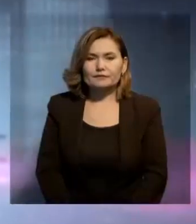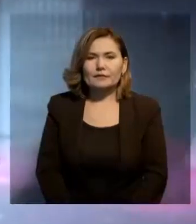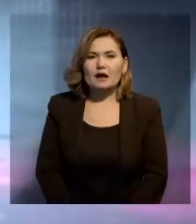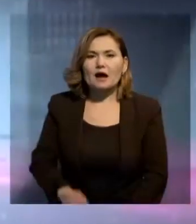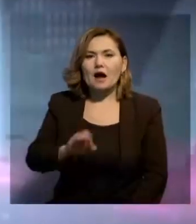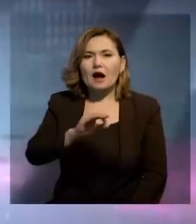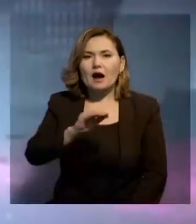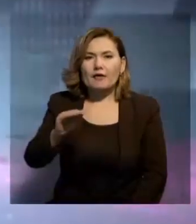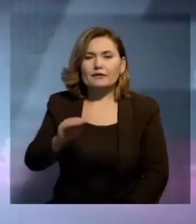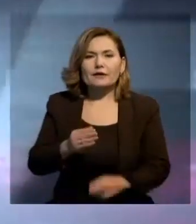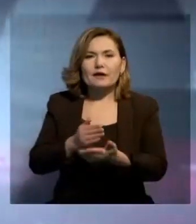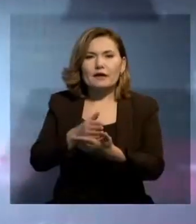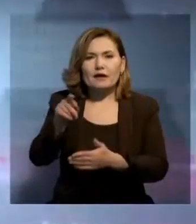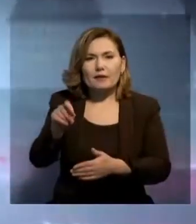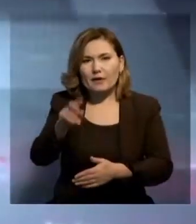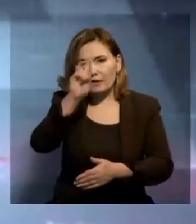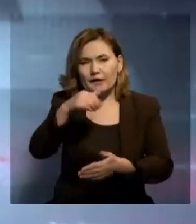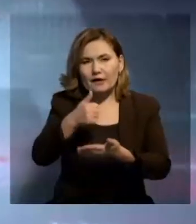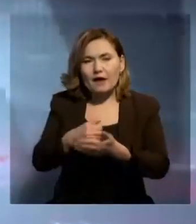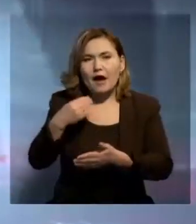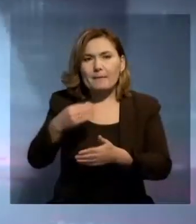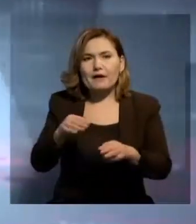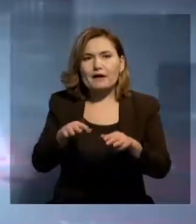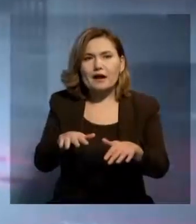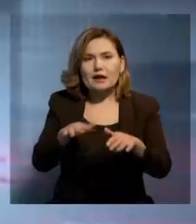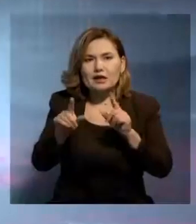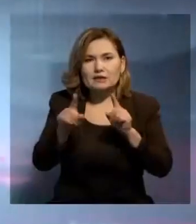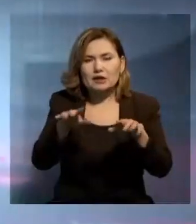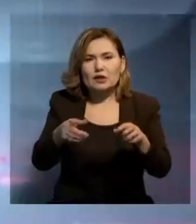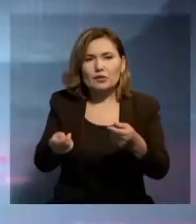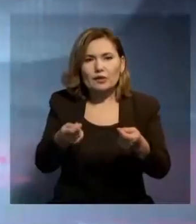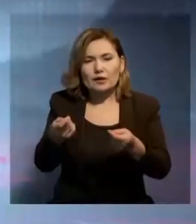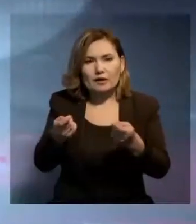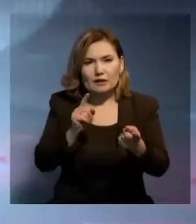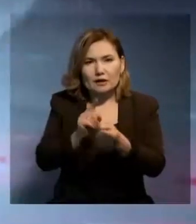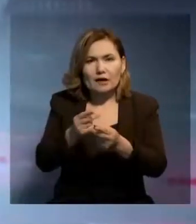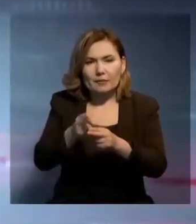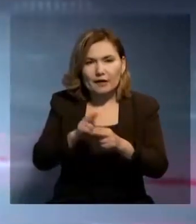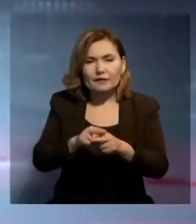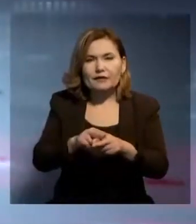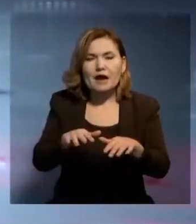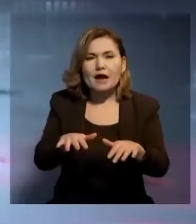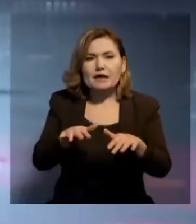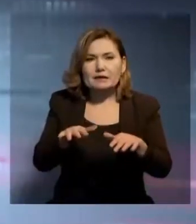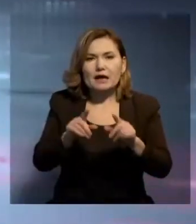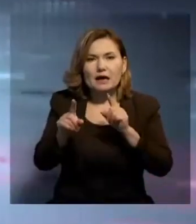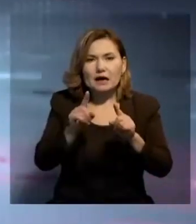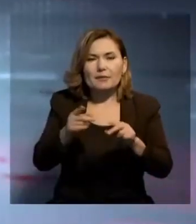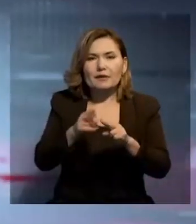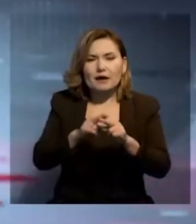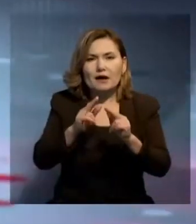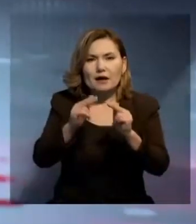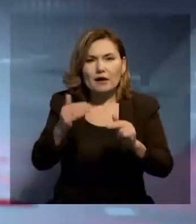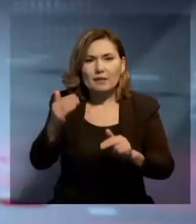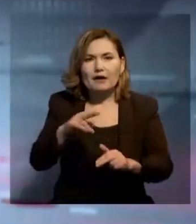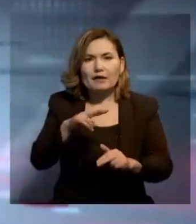Ресми сапар аясында мемлекет басшысы Франция Сенатының төрағасымен кездесті. Қасым Жомарт Тоқаевты Сенат ғимаратының ауласында Жерар